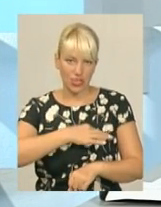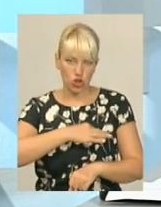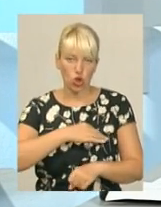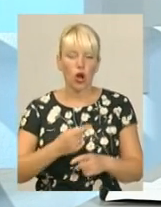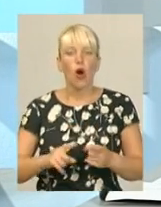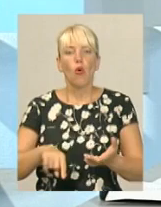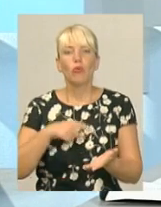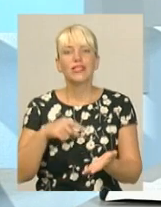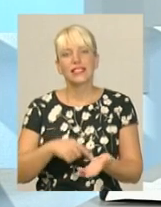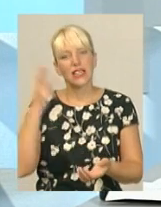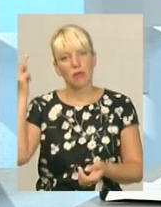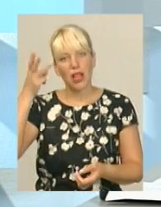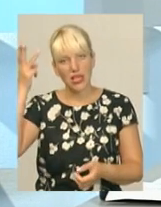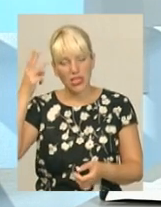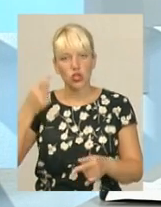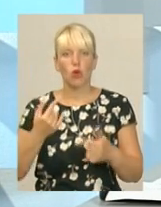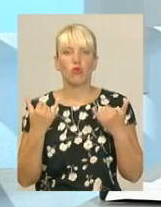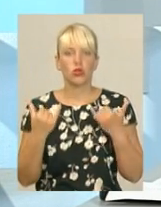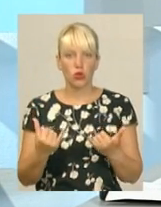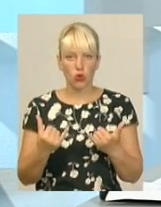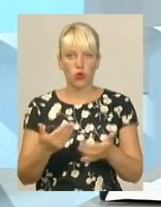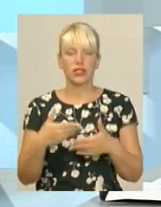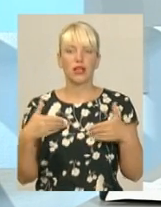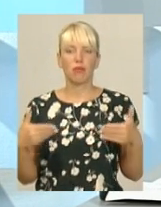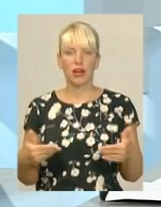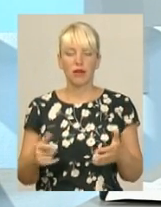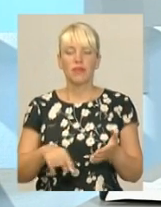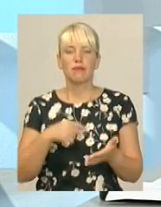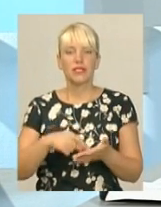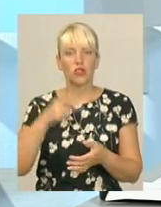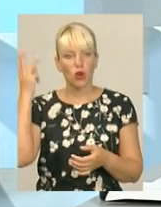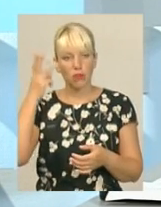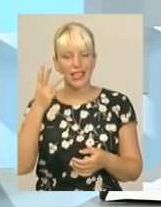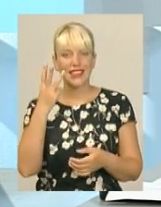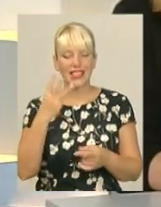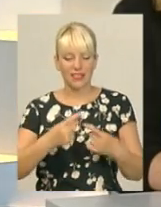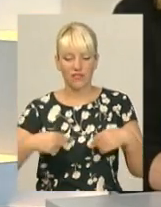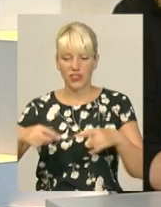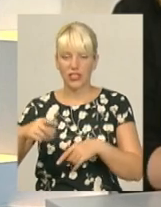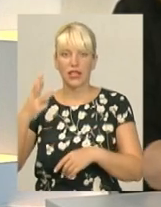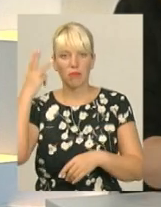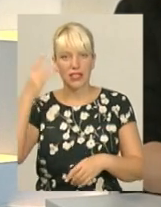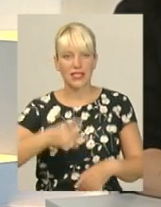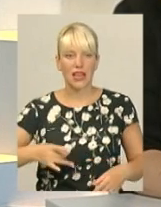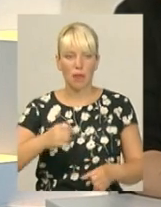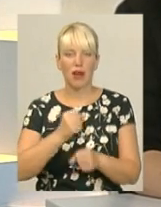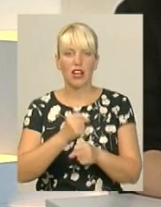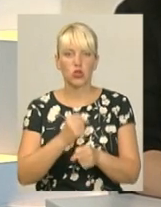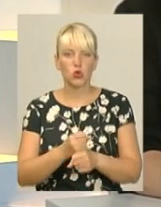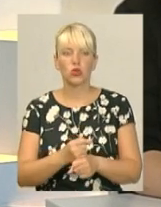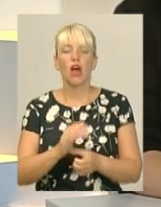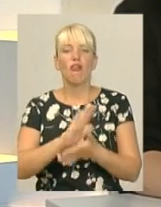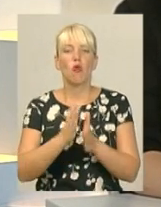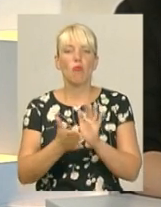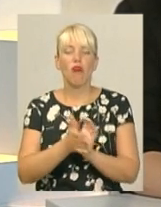В місті Хмельницькому сьогодні ми, місто Хмельницьк, три відділа і Хмельницький район працюють в умовах